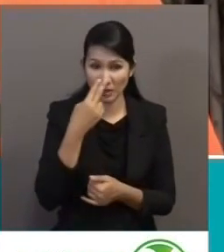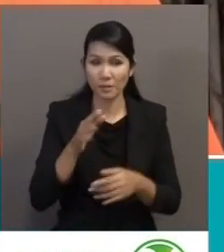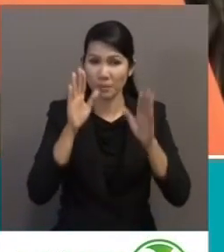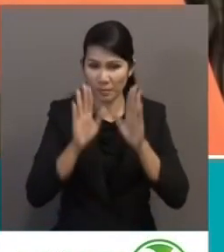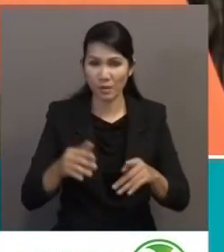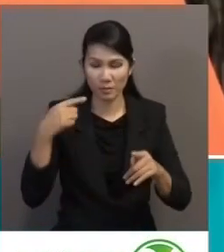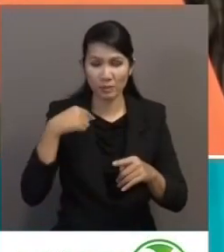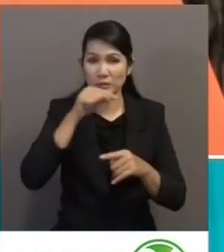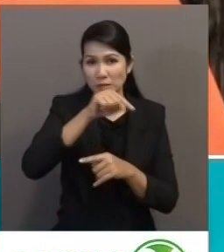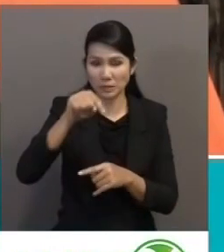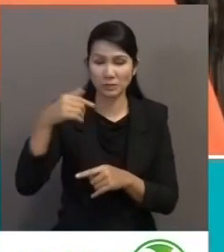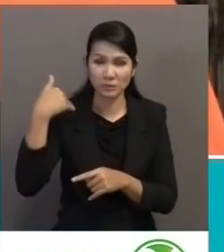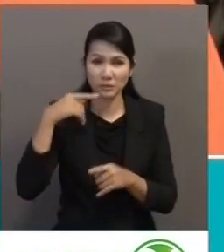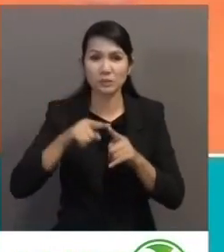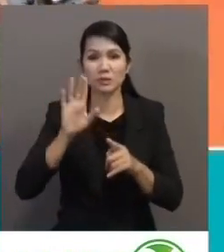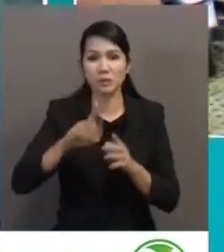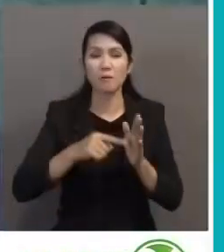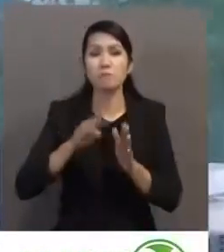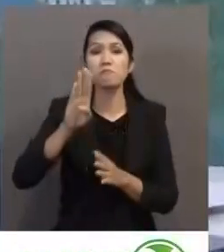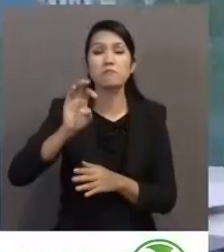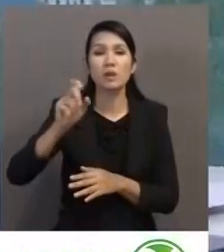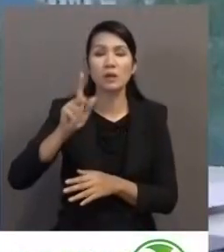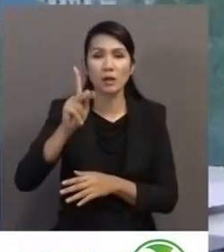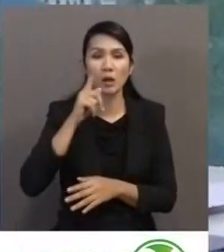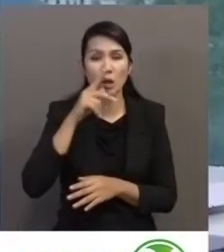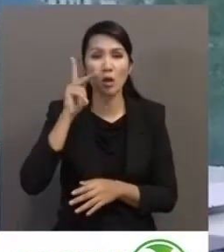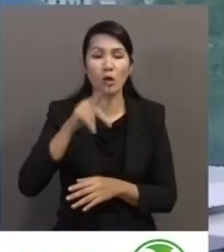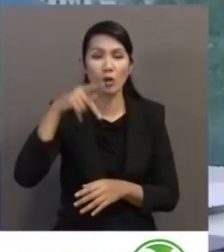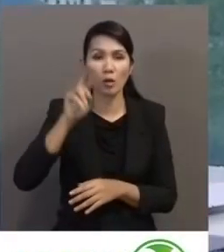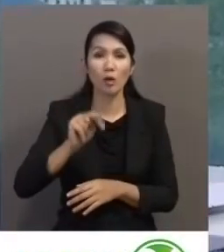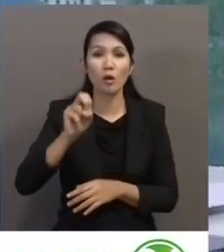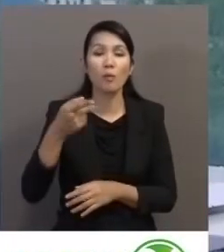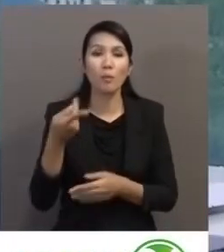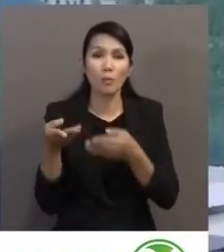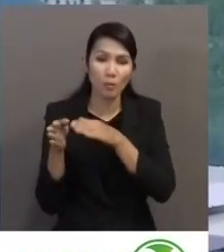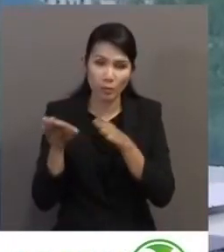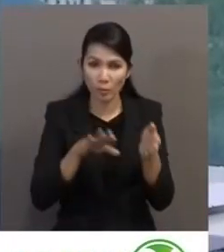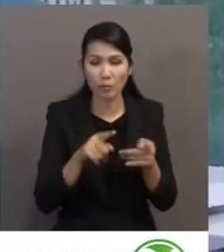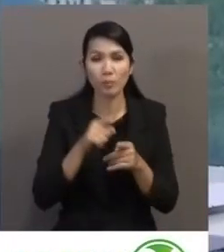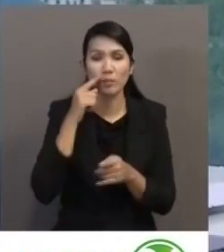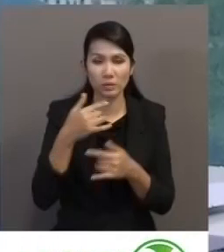ายกันในหลายพื้นที่นะคะไม่ว่าจะเป็นทั้งที่บึงกาฬนครพนมขอนแก่นแล้วก็มาล่าสุดก็คือที่สกลนคร